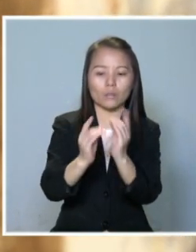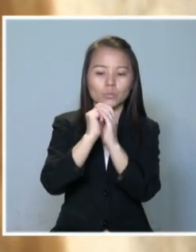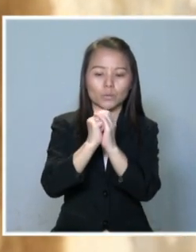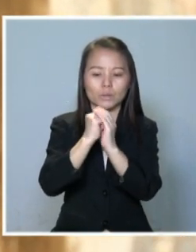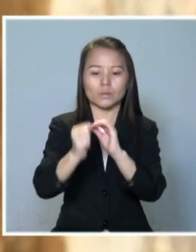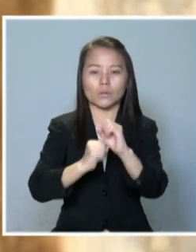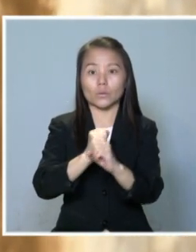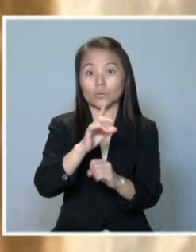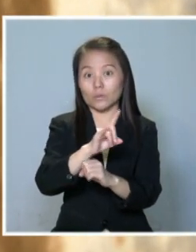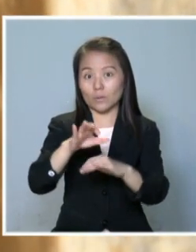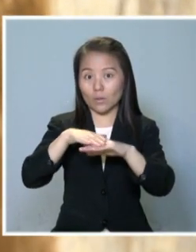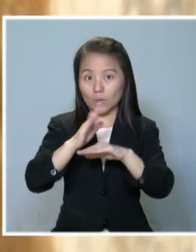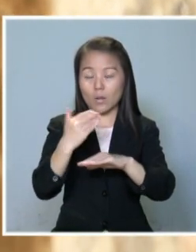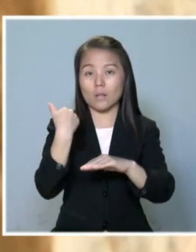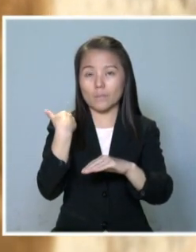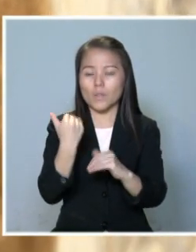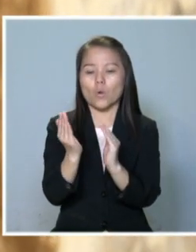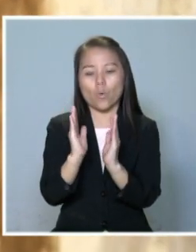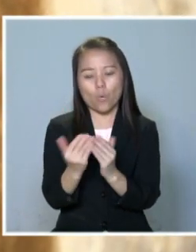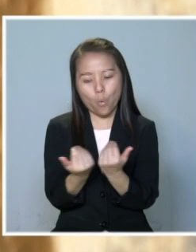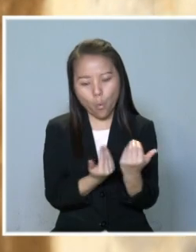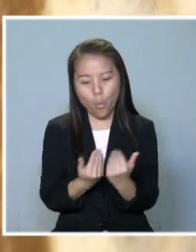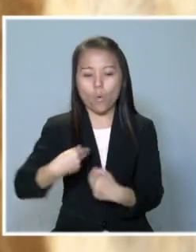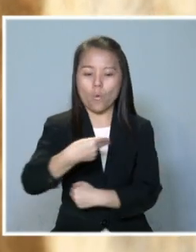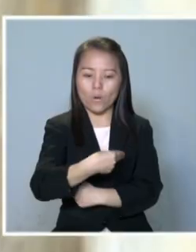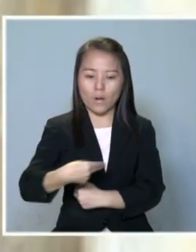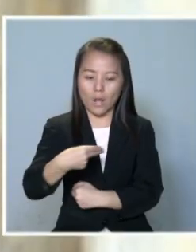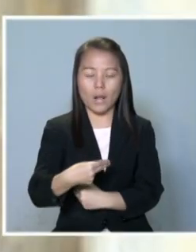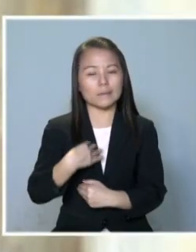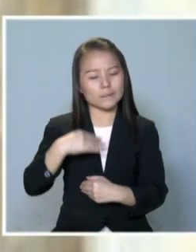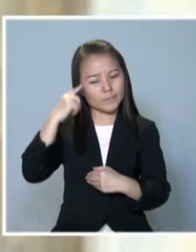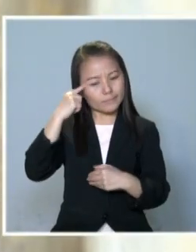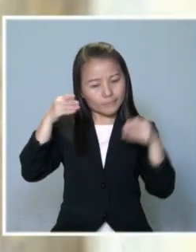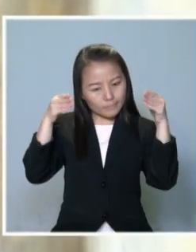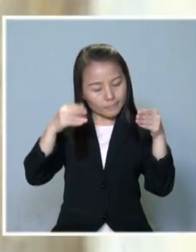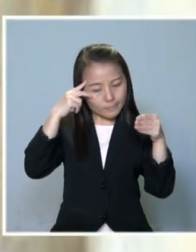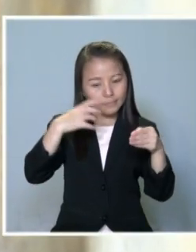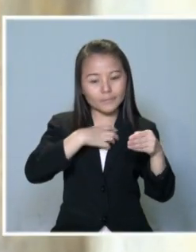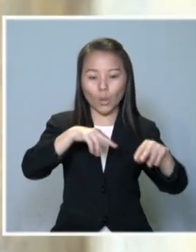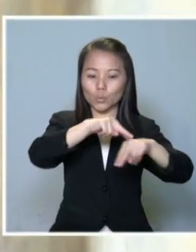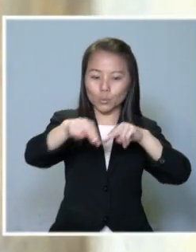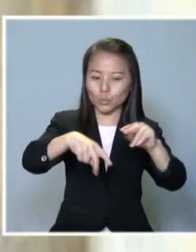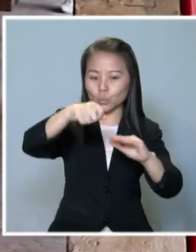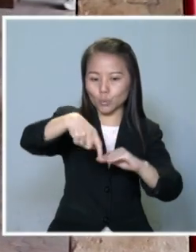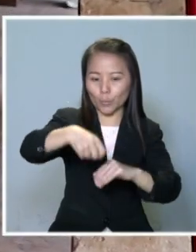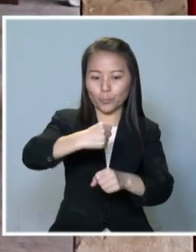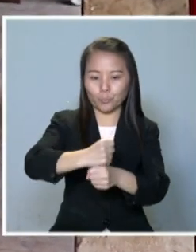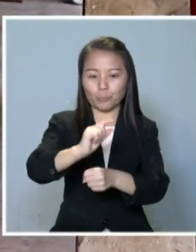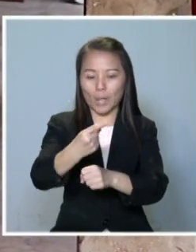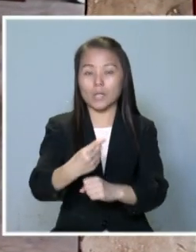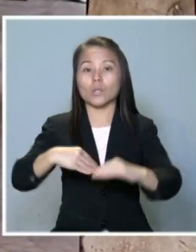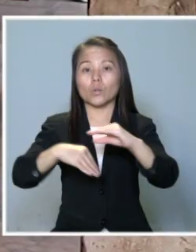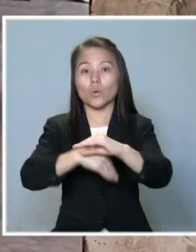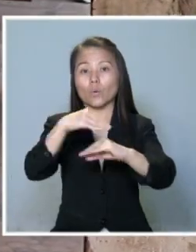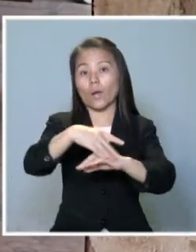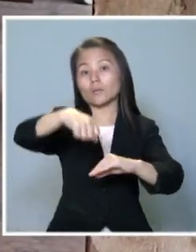ว่า100ปีทำให้ลูกหลานตระกูลหวังหลีตั้งใจจะอนุรักษ์เอาไว้โครงการบูรณะท่าเรือฮ